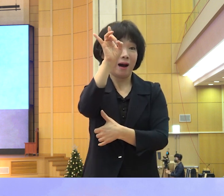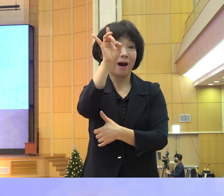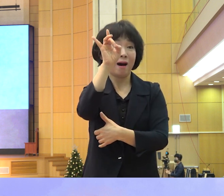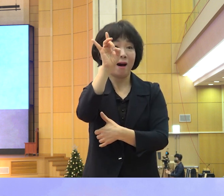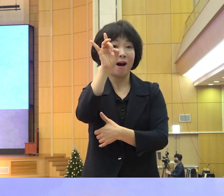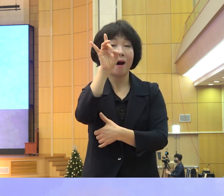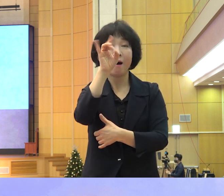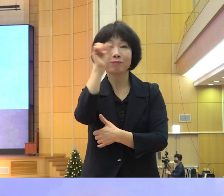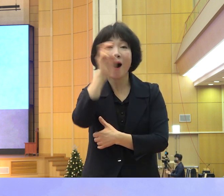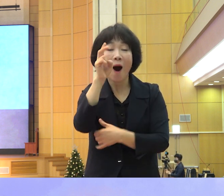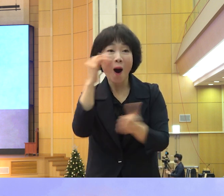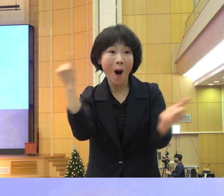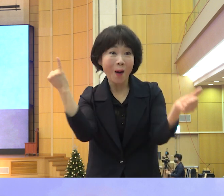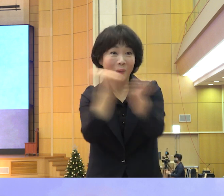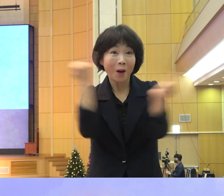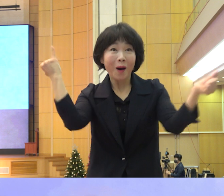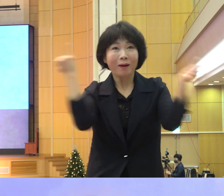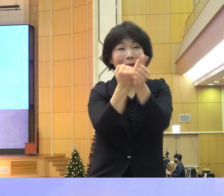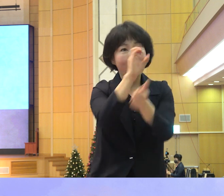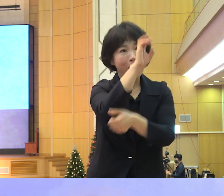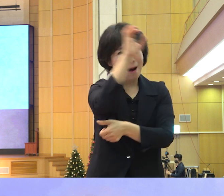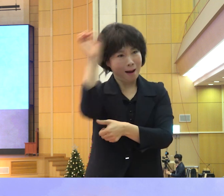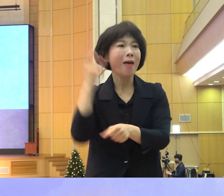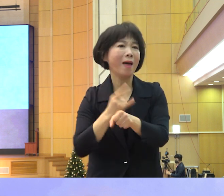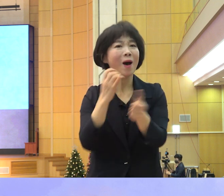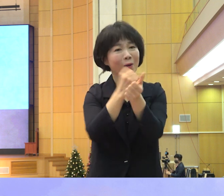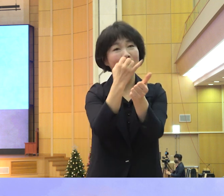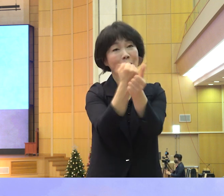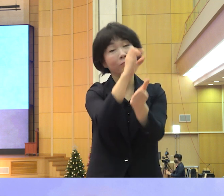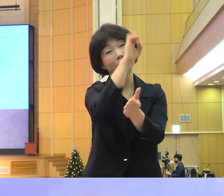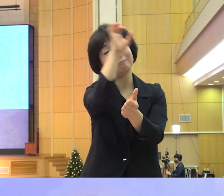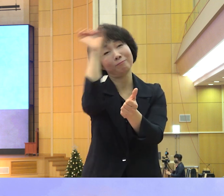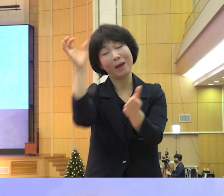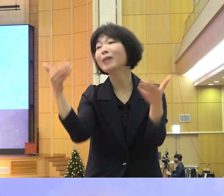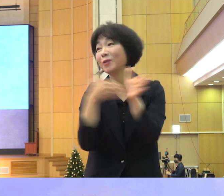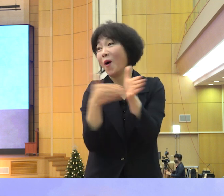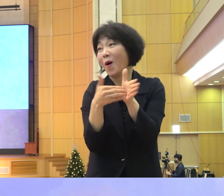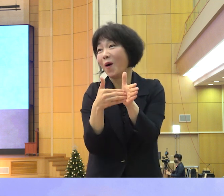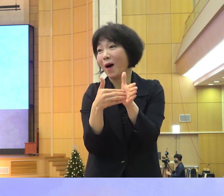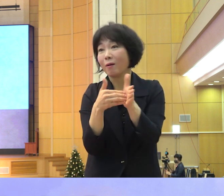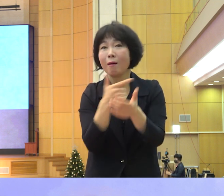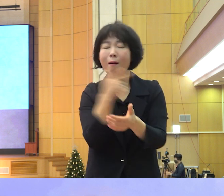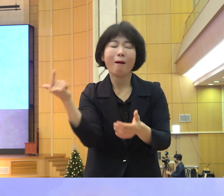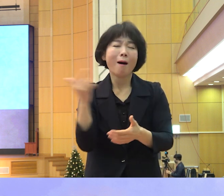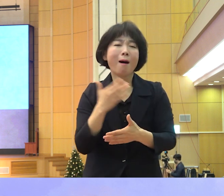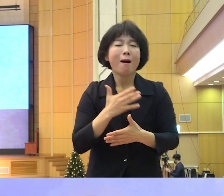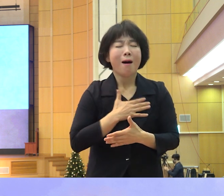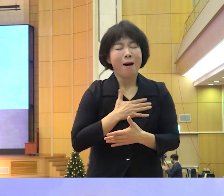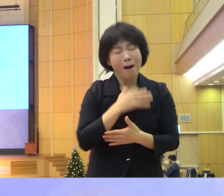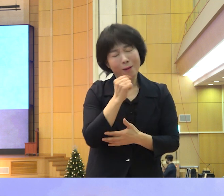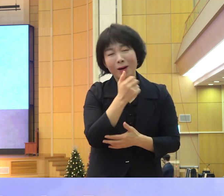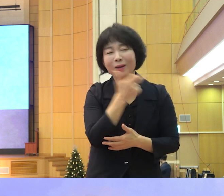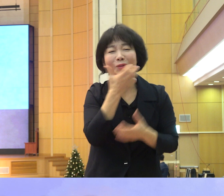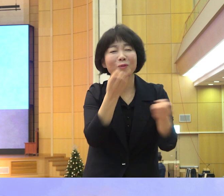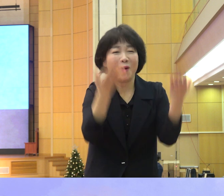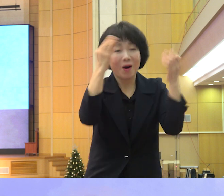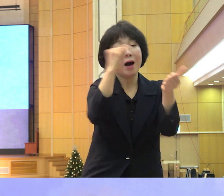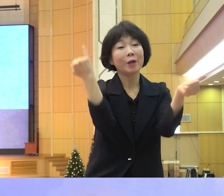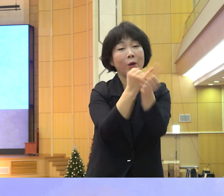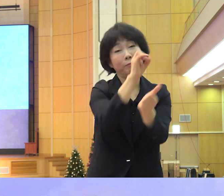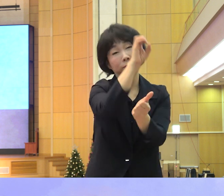얼마나 귀하고 귀한 아들입니까? 그런데 결혼을 해서 이제 결혼식을